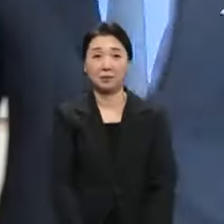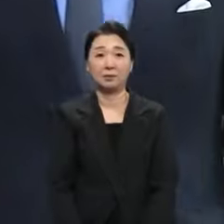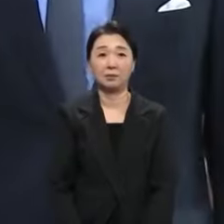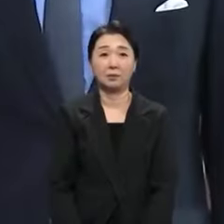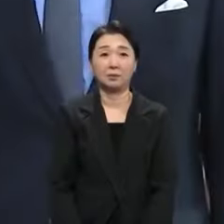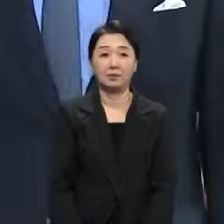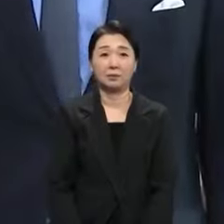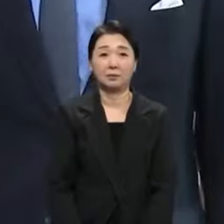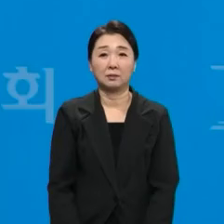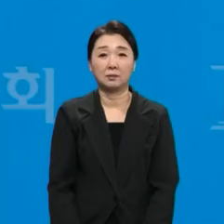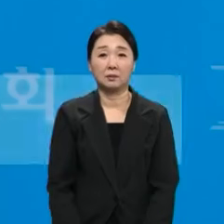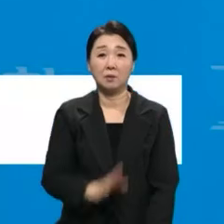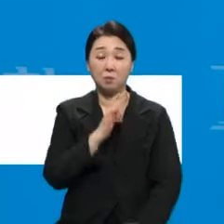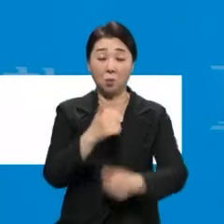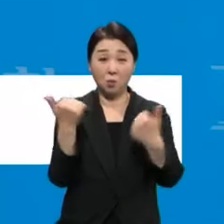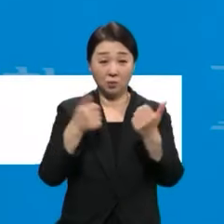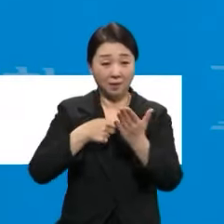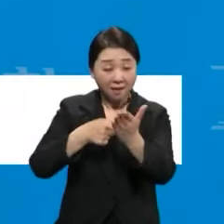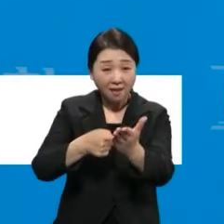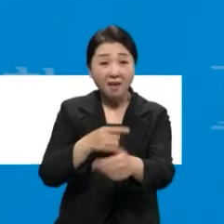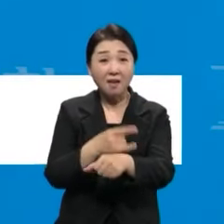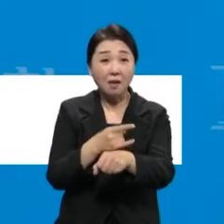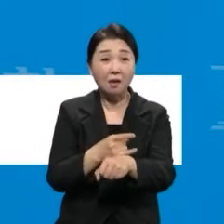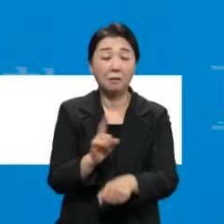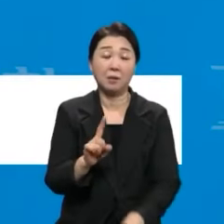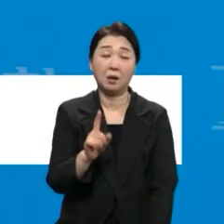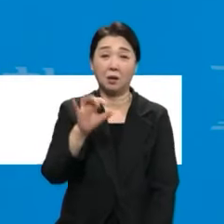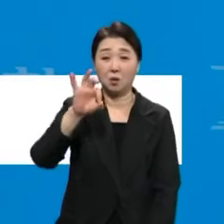밝혔습니다. 본회의가 강행이 된다면